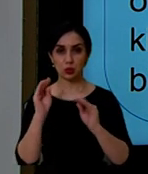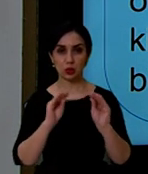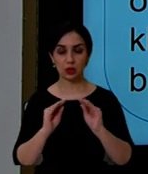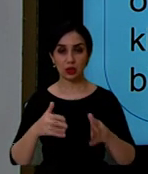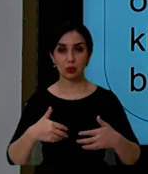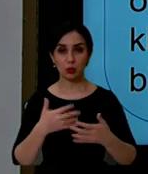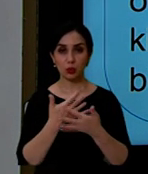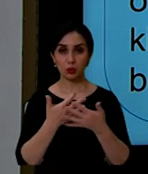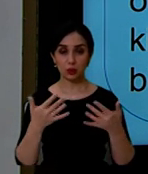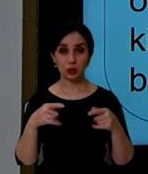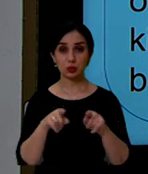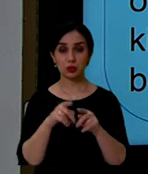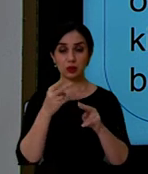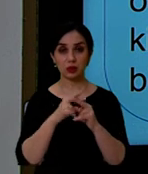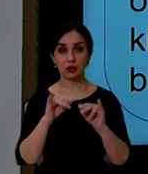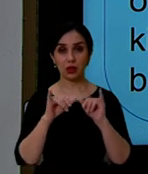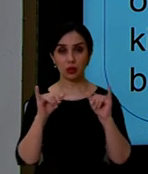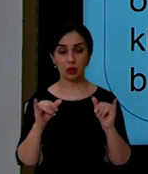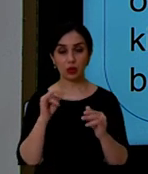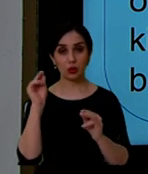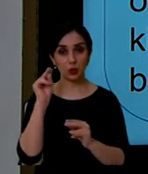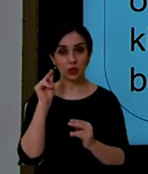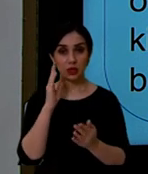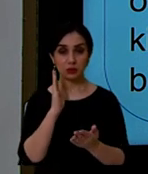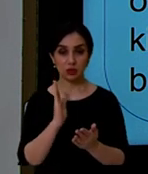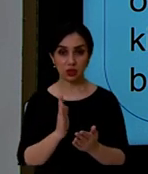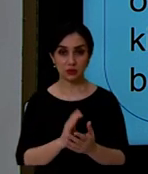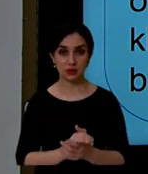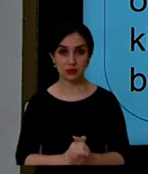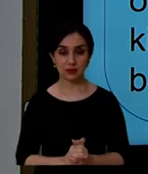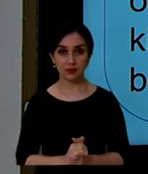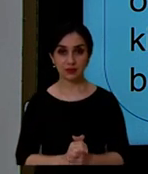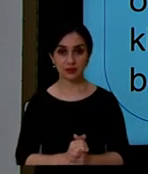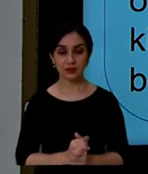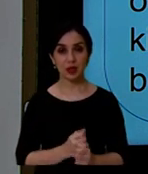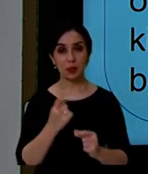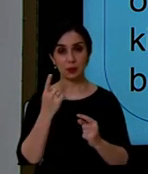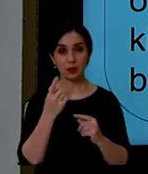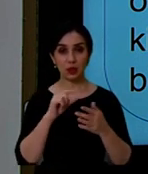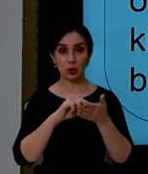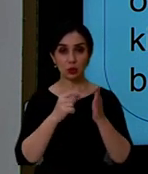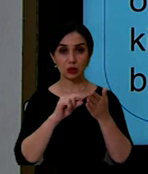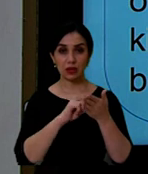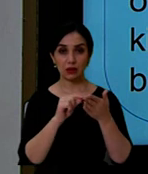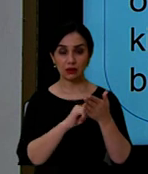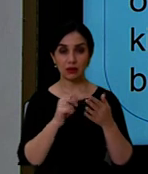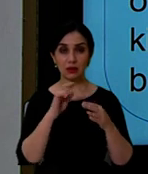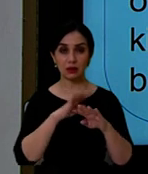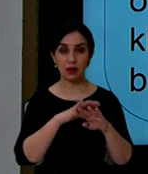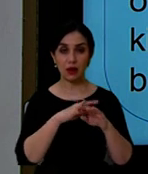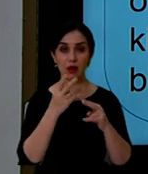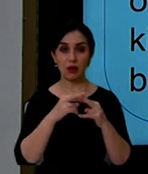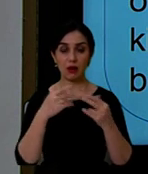nafas olish organlarining taraqqiyotini o'rganib chiqamiz. Demak, bir hujayrali organizmlar